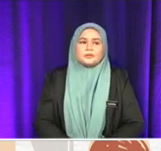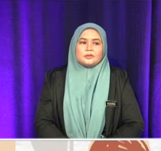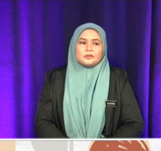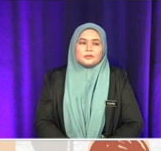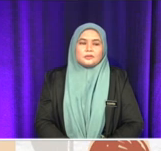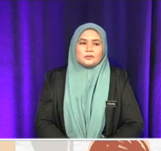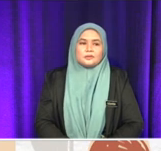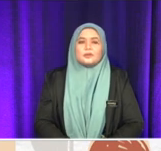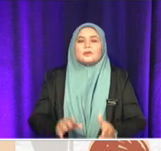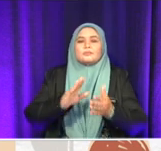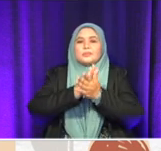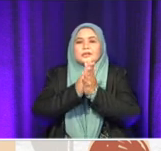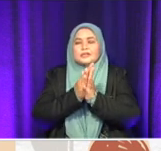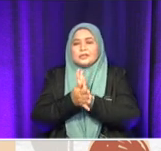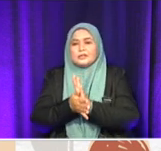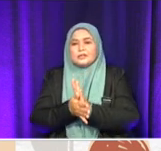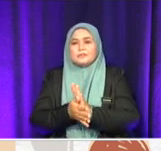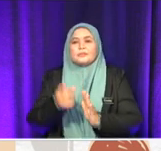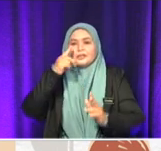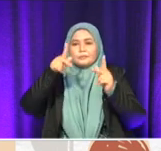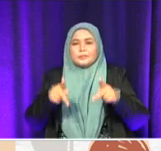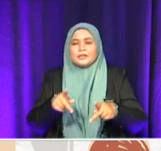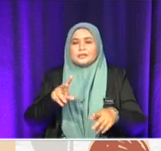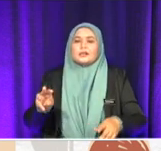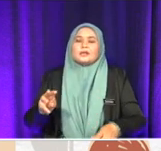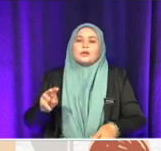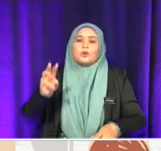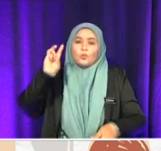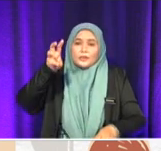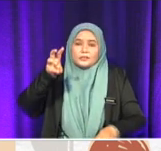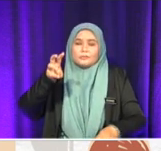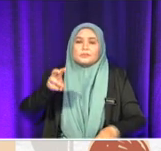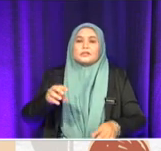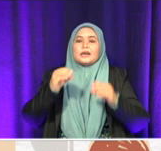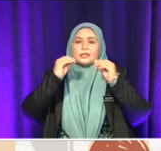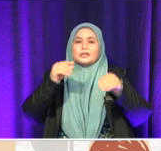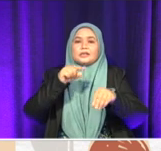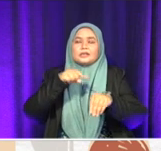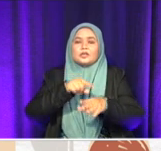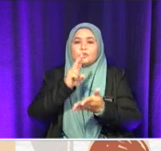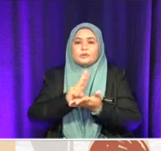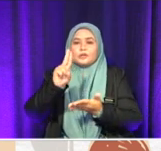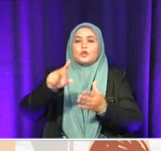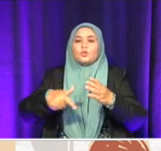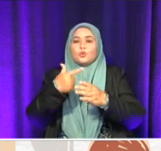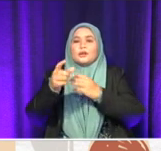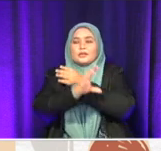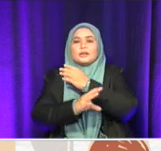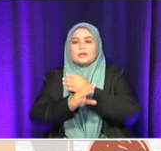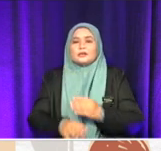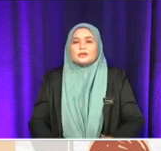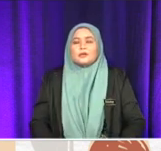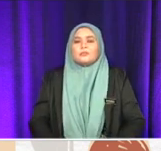Roman menjadi mata pelajaran wajib 2 diajar di University luar negara tiga